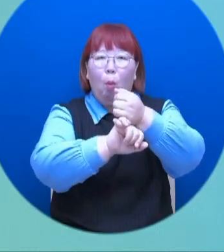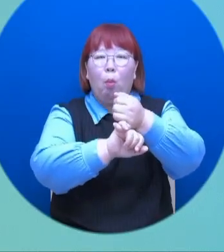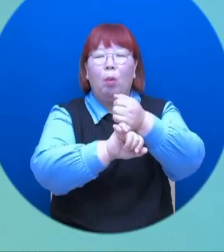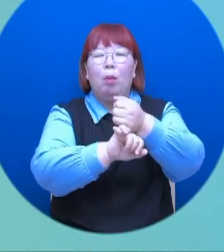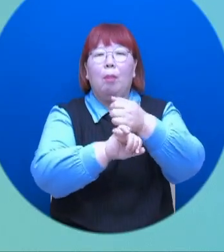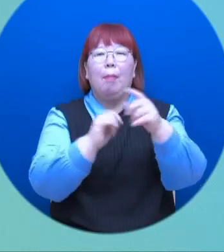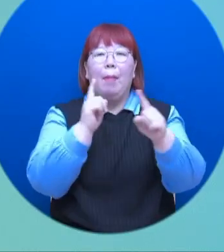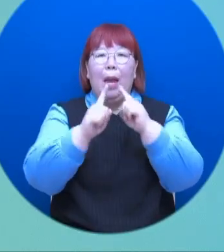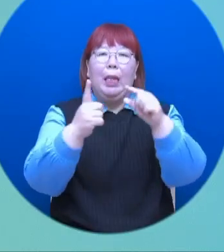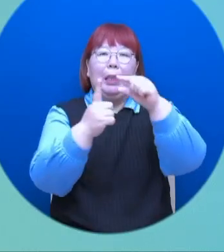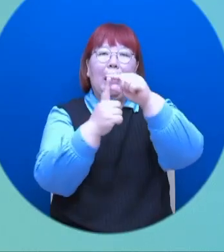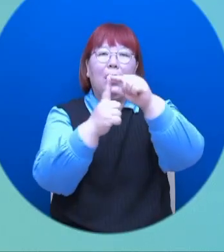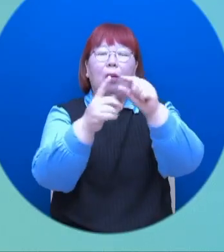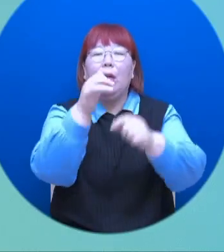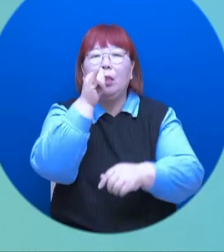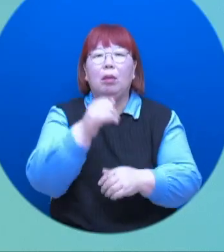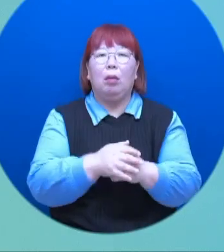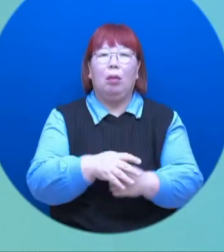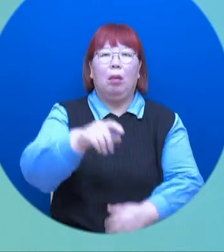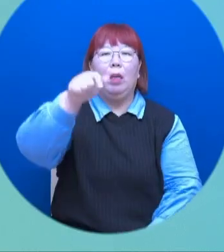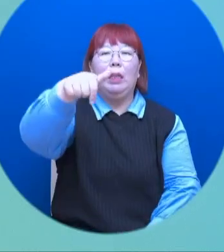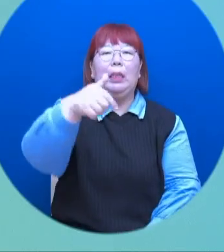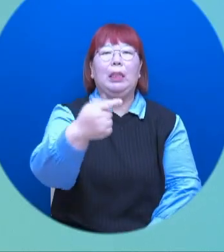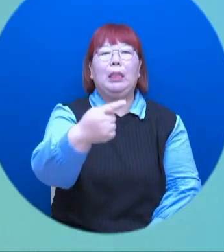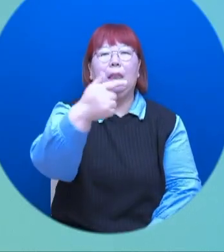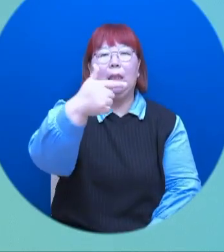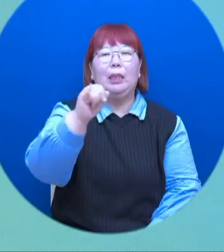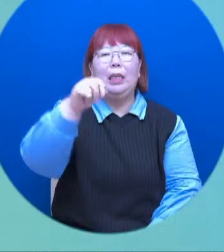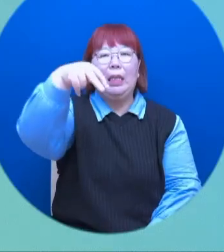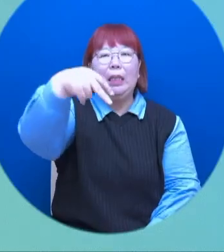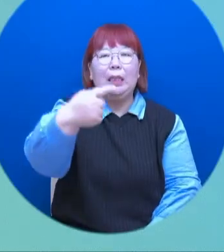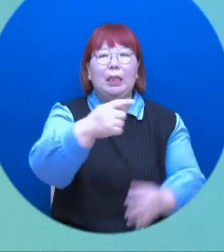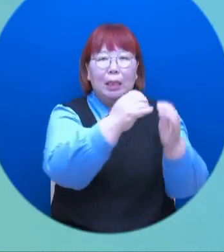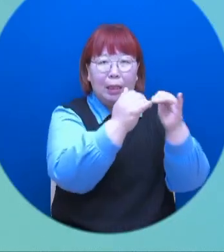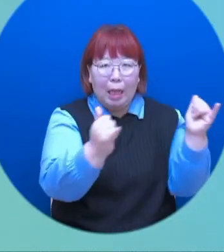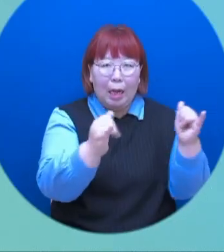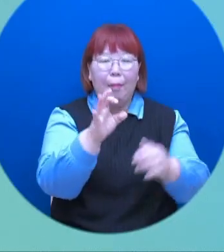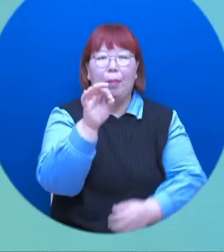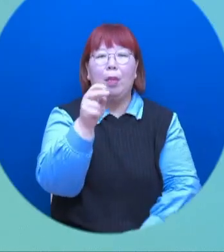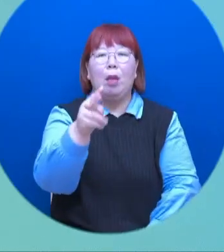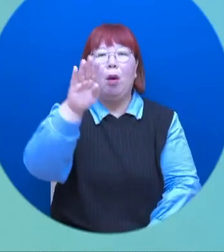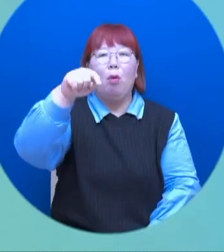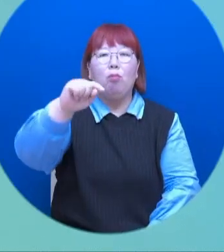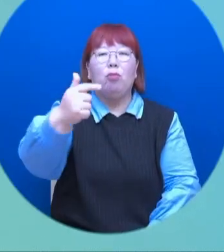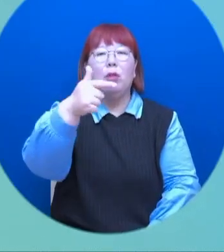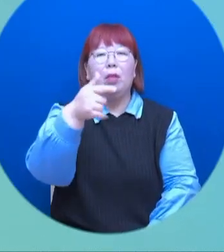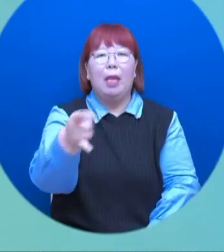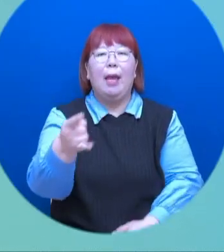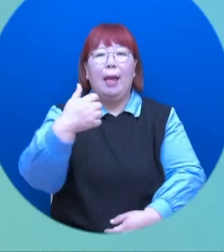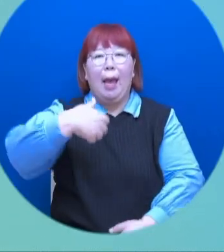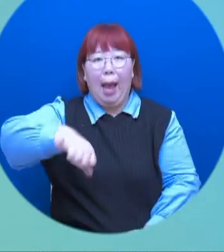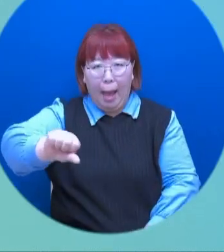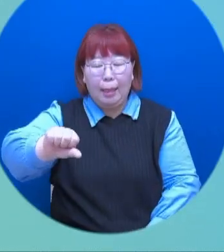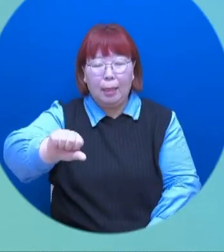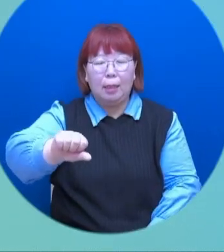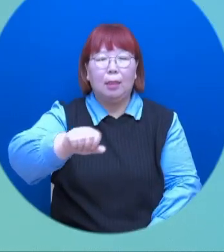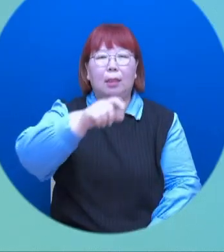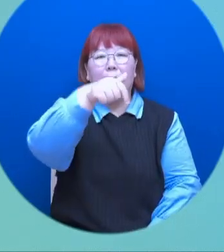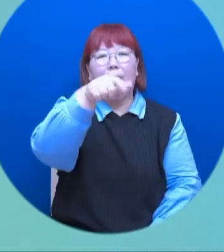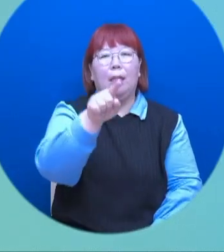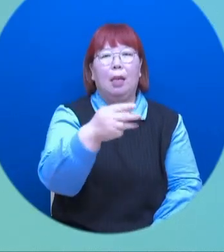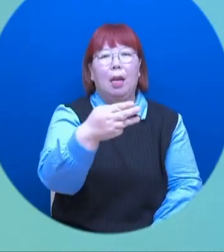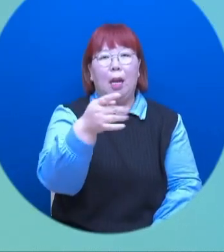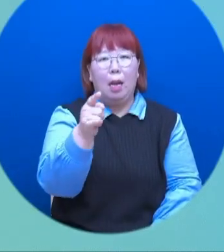뭐? 그니스 사람 여분네의 아들 갈렙, 그니스